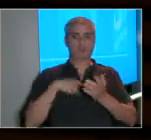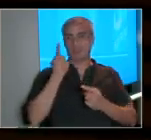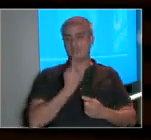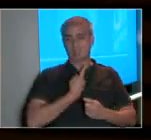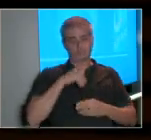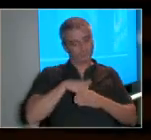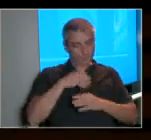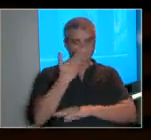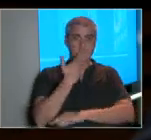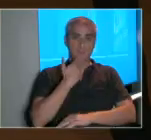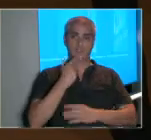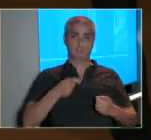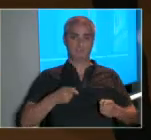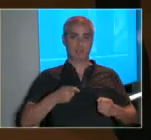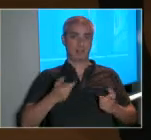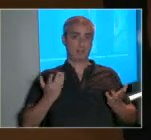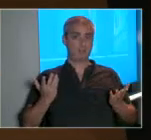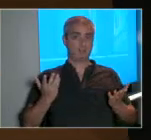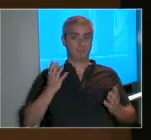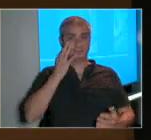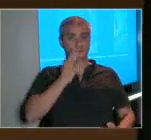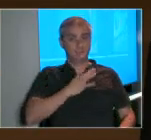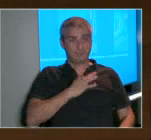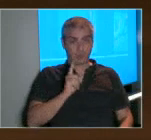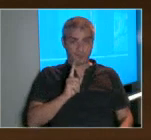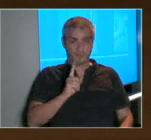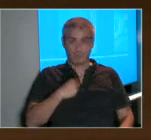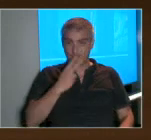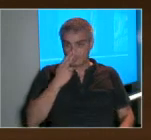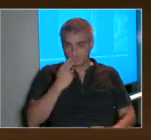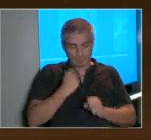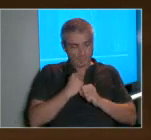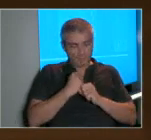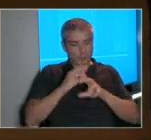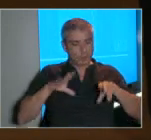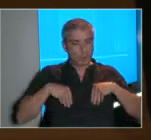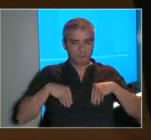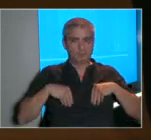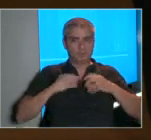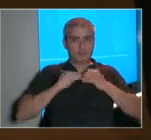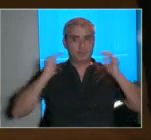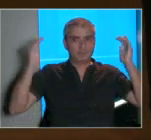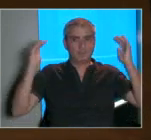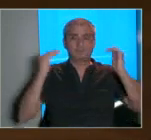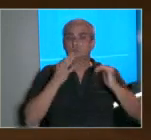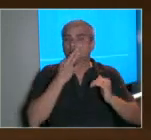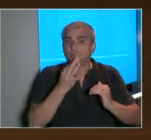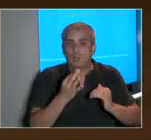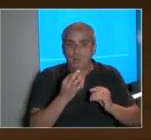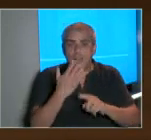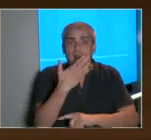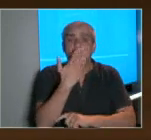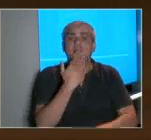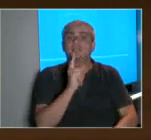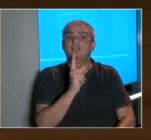עצמית במדינת ישראל. שימו לב, אני מנסה לייצר כאן קונצנזוס ומצמצם את השאלה